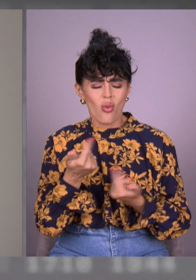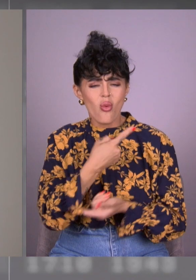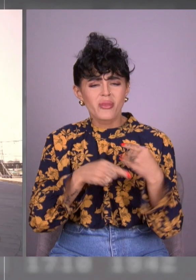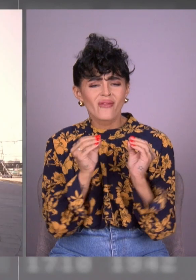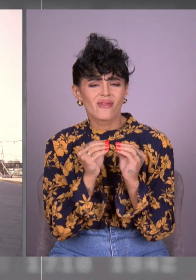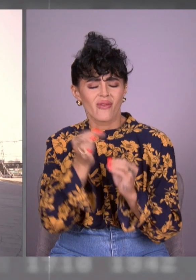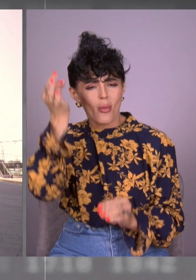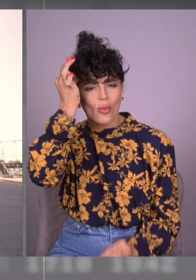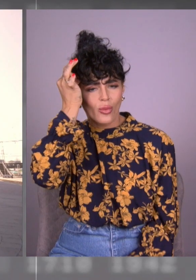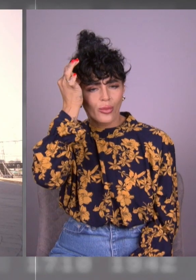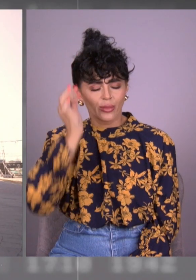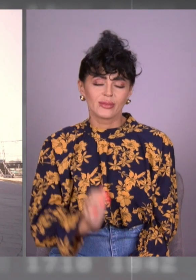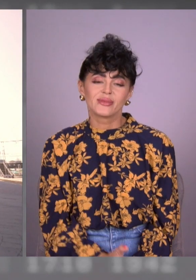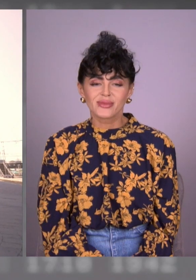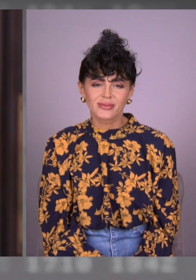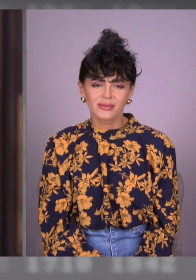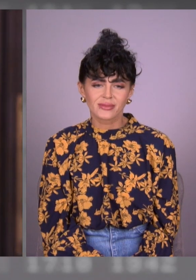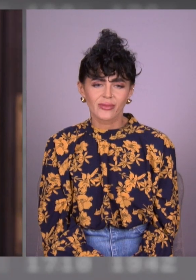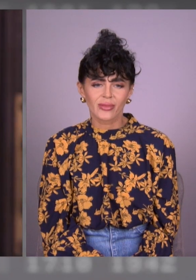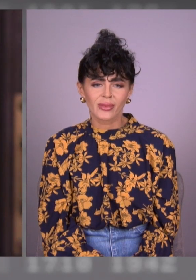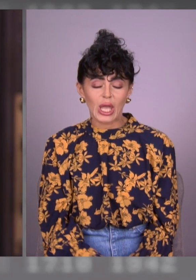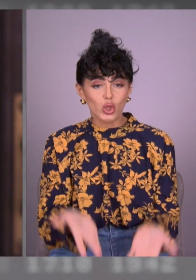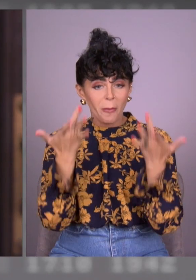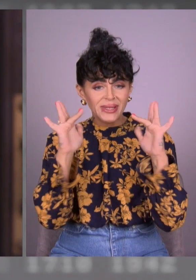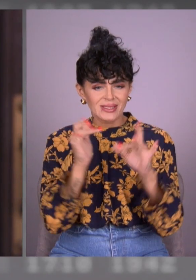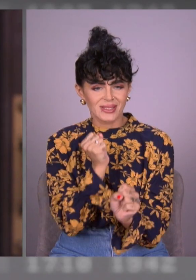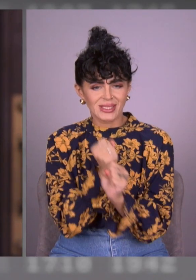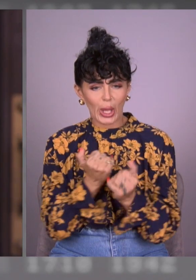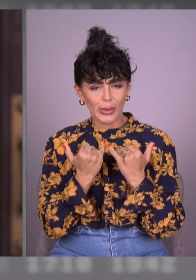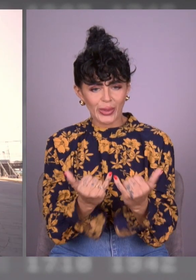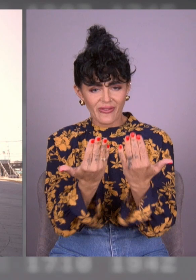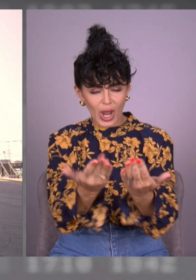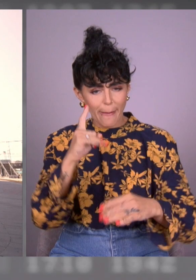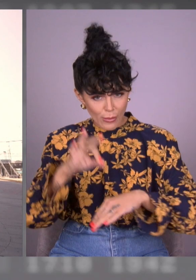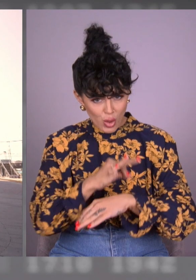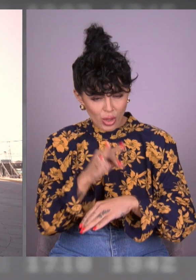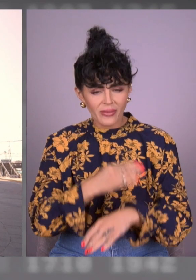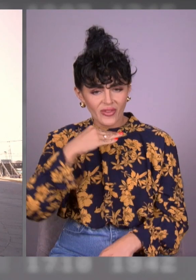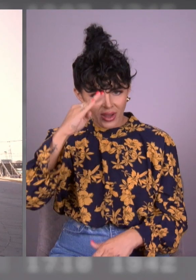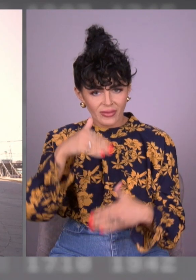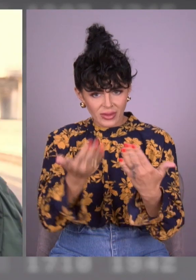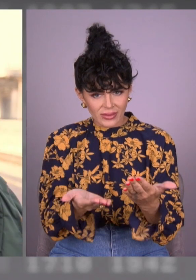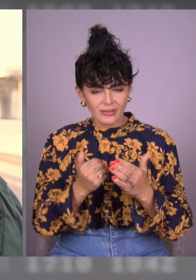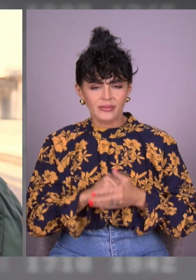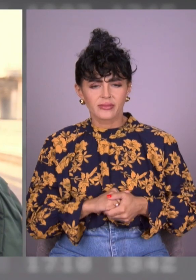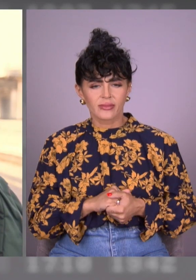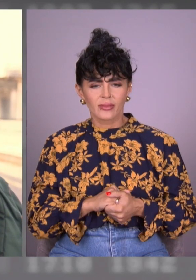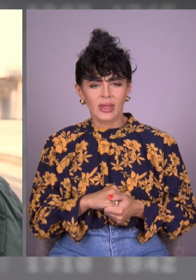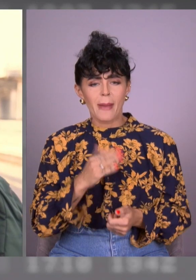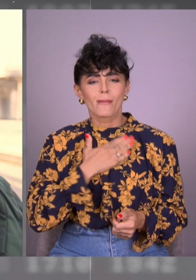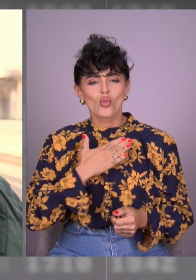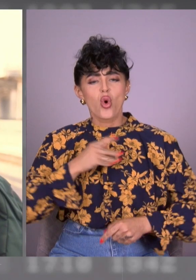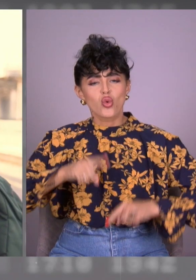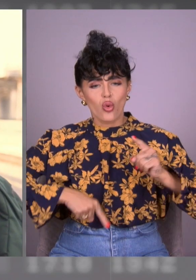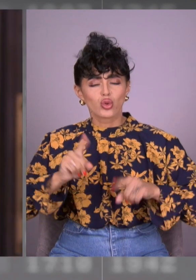Сюрприз ми робимо для чоловіка вашого, для вашого татуся, так? І для татуся, і для моїх